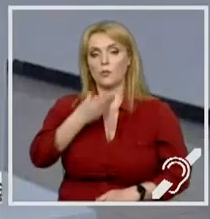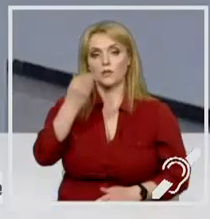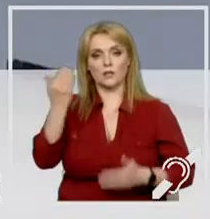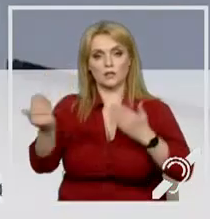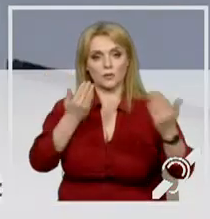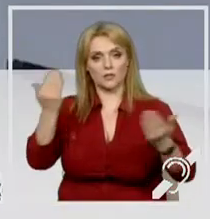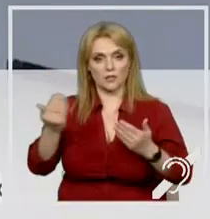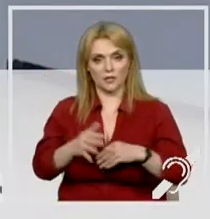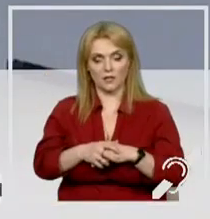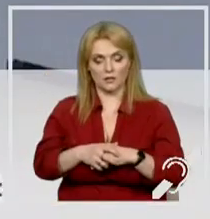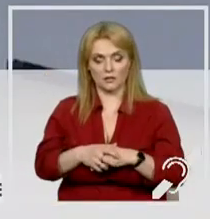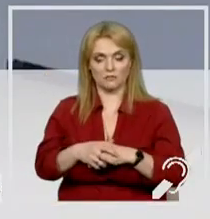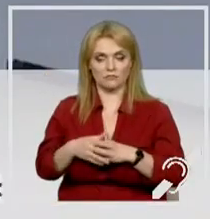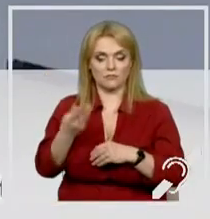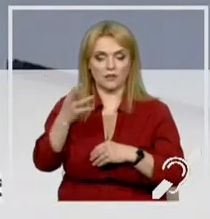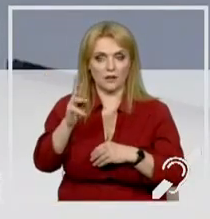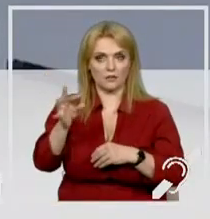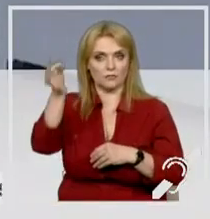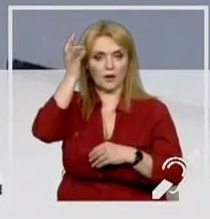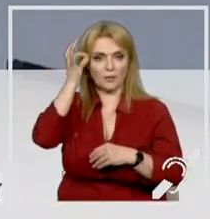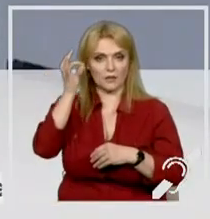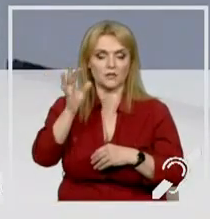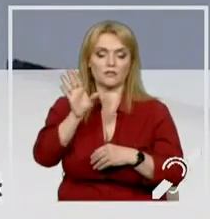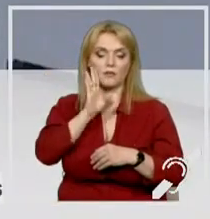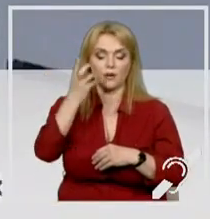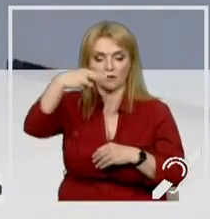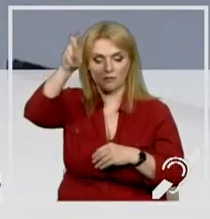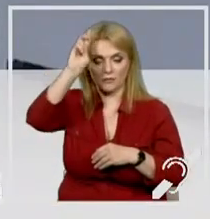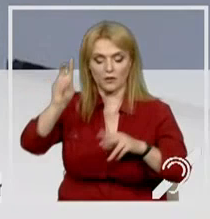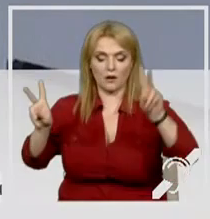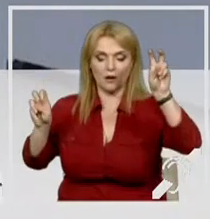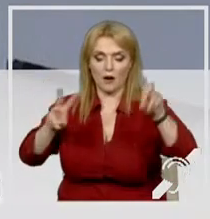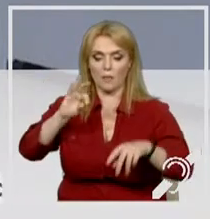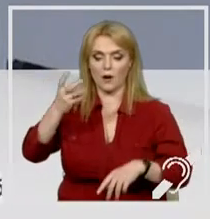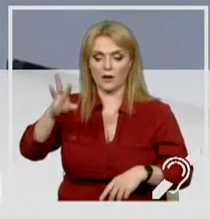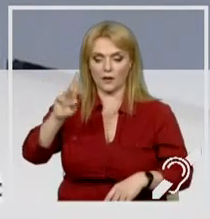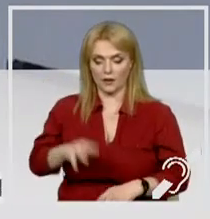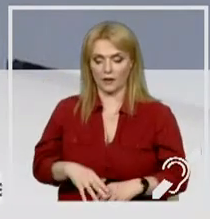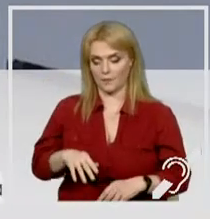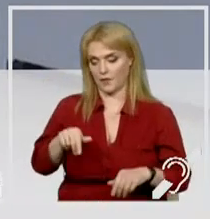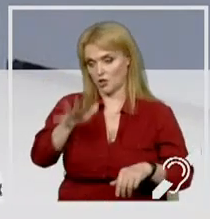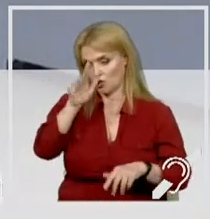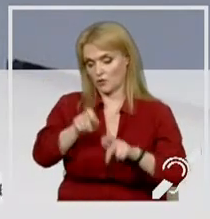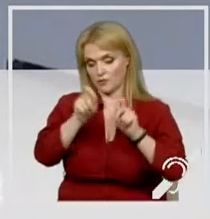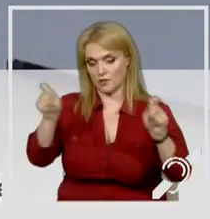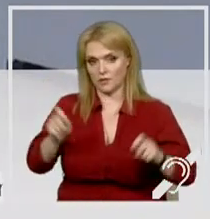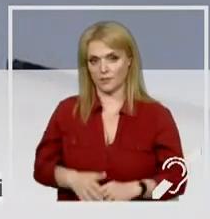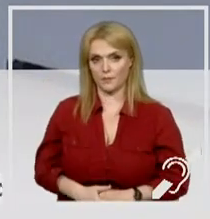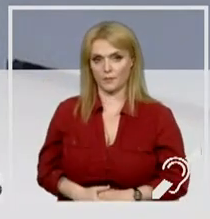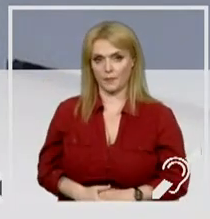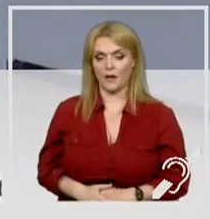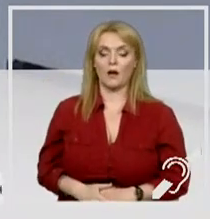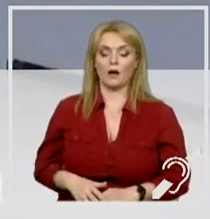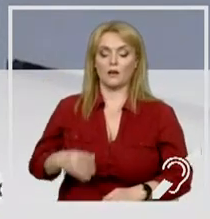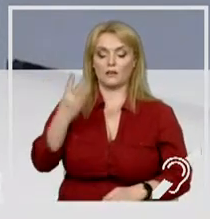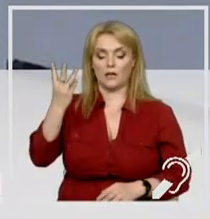O expoziție manifest dedicată Reginei Maria a fost vernisată la Centrul Constantin Brâncuș din Chișinău. Autorii sunt trei